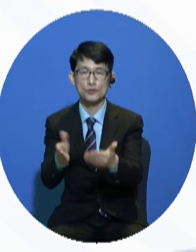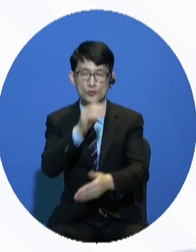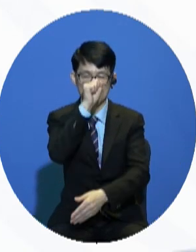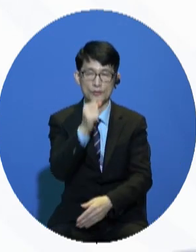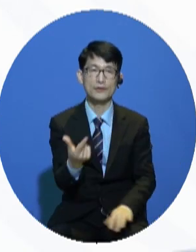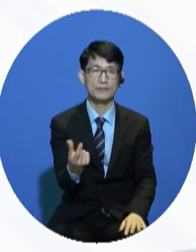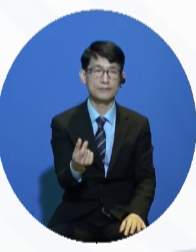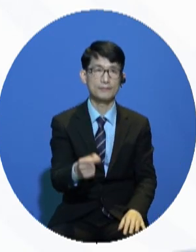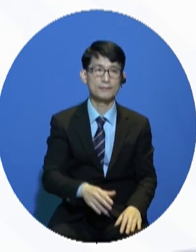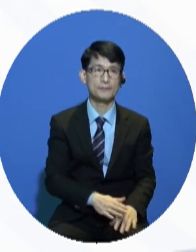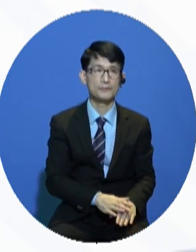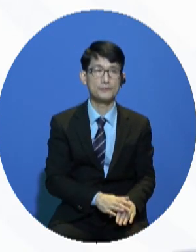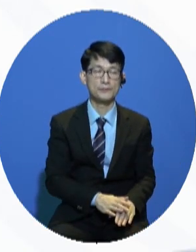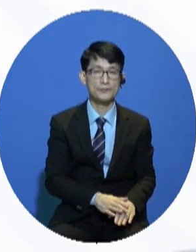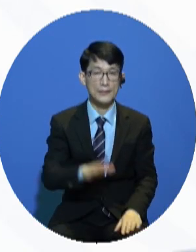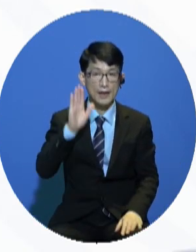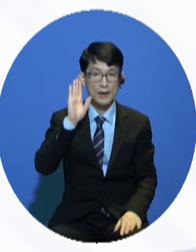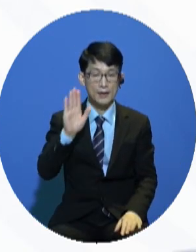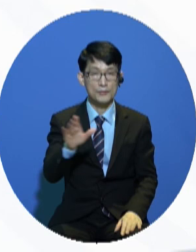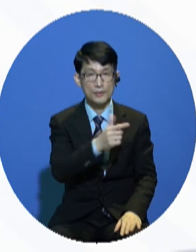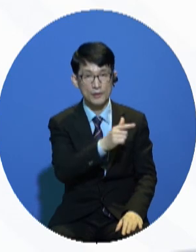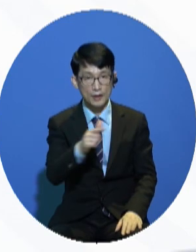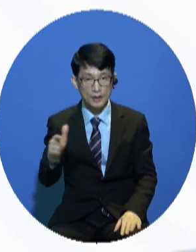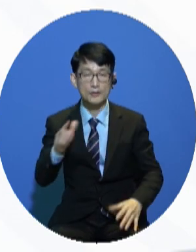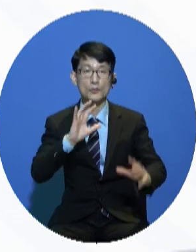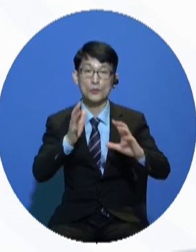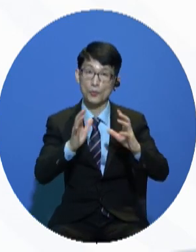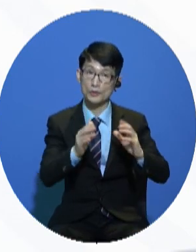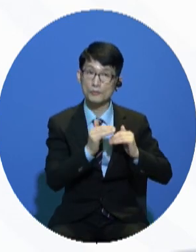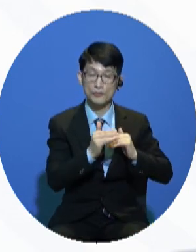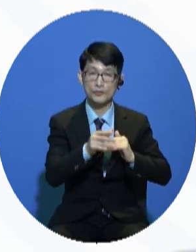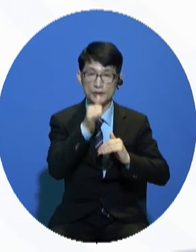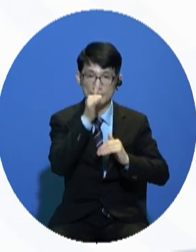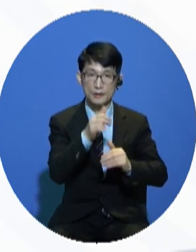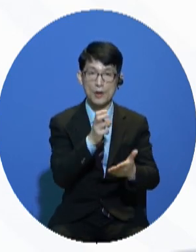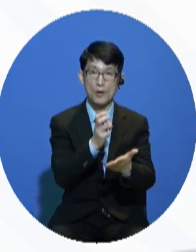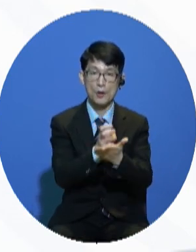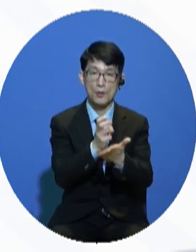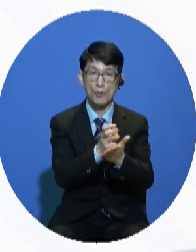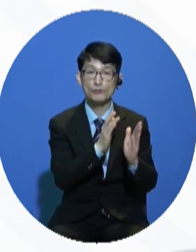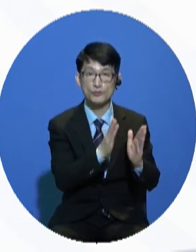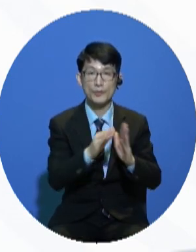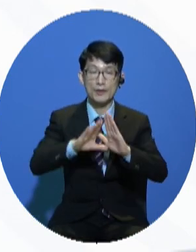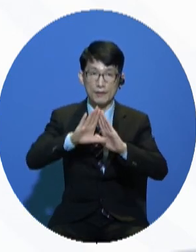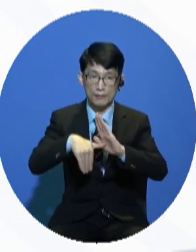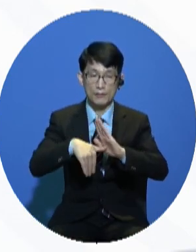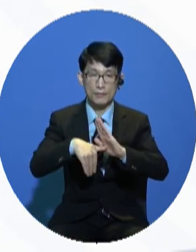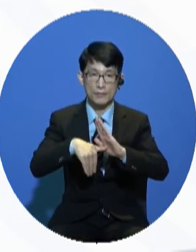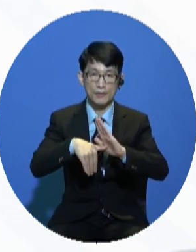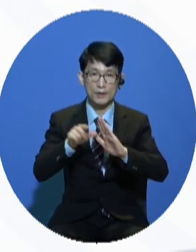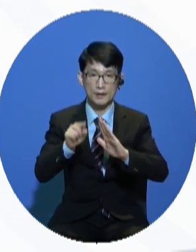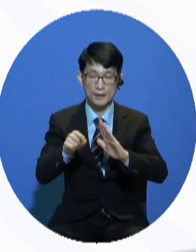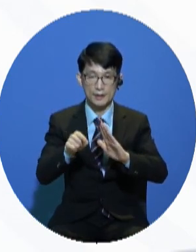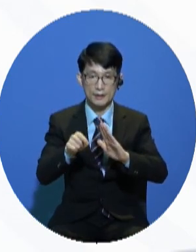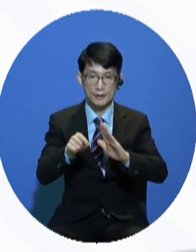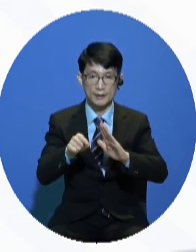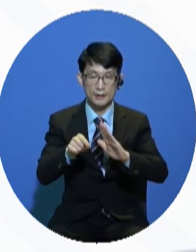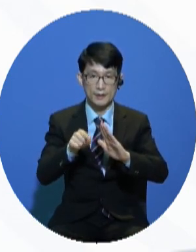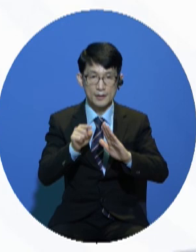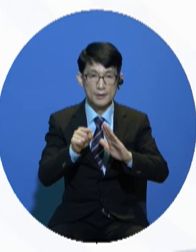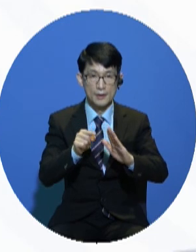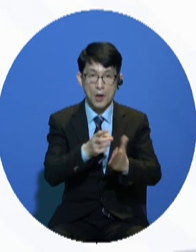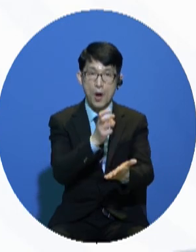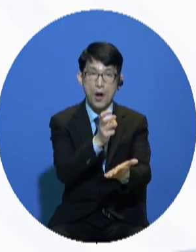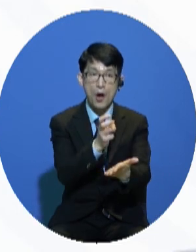하기 위해서 이후에 이제 여러 가지 논의 과정을 좀 가질 텐데 법안 준비하는 과정에서도 좀 더 이 체계를 다듬고